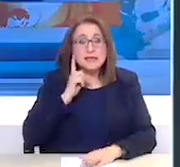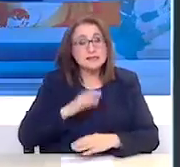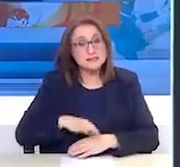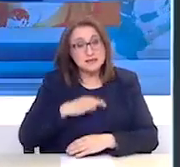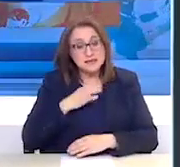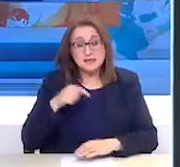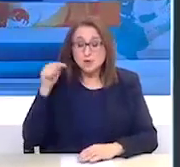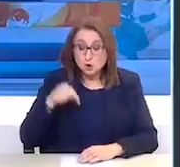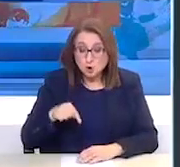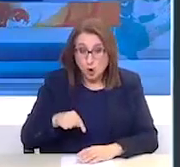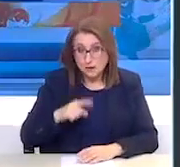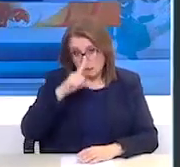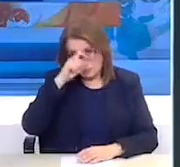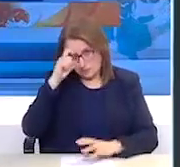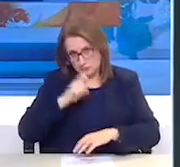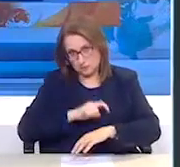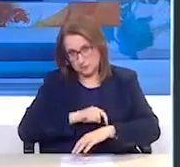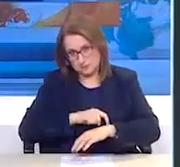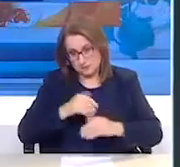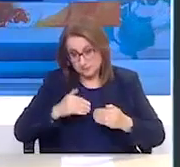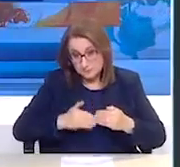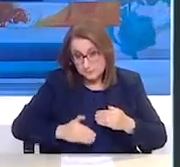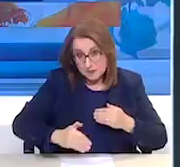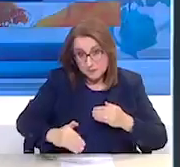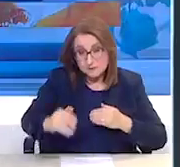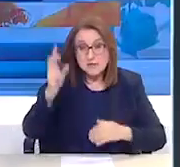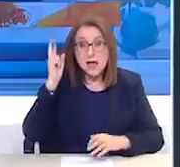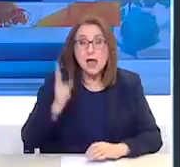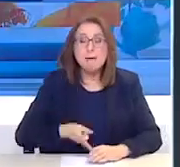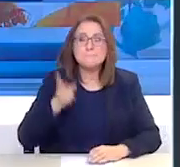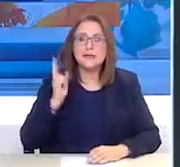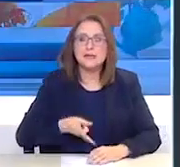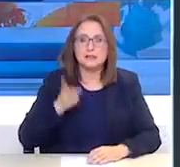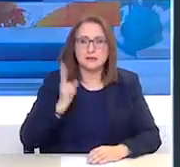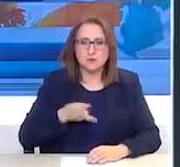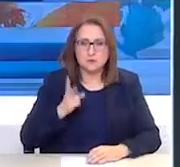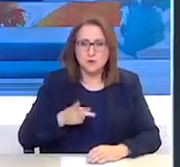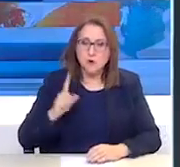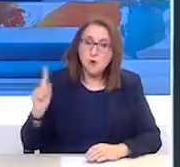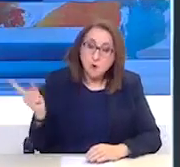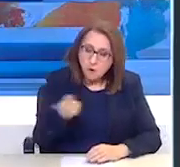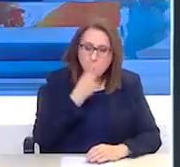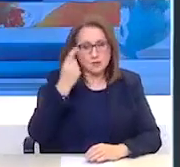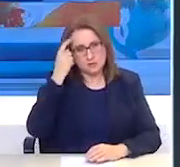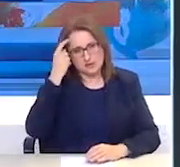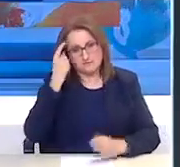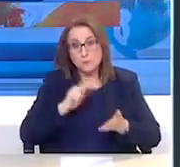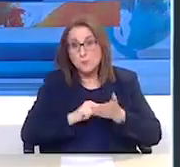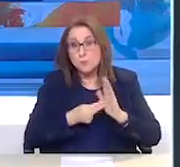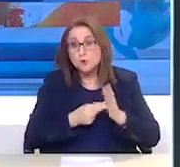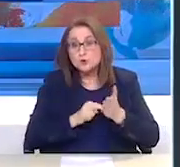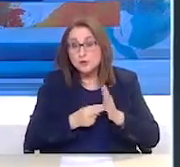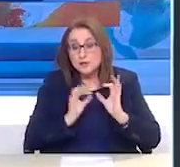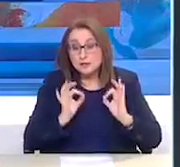είναι ξεκάθαρο ότι οι επόμενες εβδομάδες είναι κρίσιμες. Πιστεύω ότι όλοι το έχουμε καταλάβει. Είναι λοιπόν σημαντικό να αποφύγουμε τα λάθη, να μην